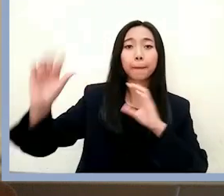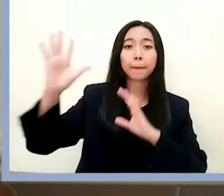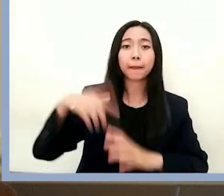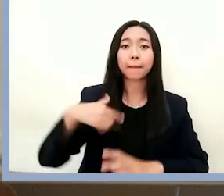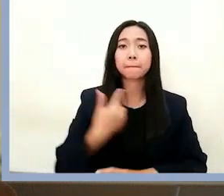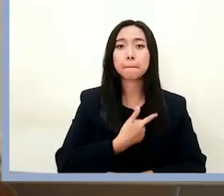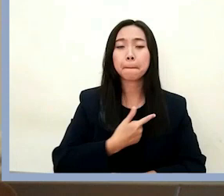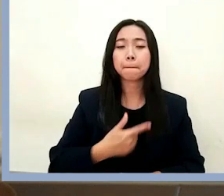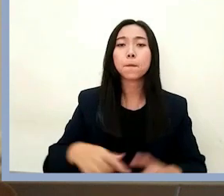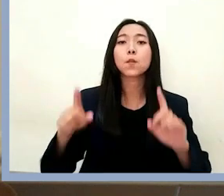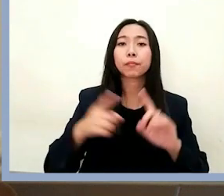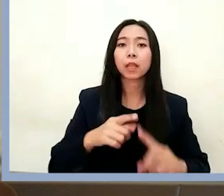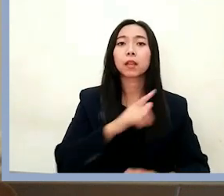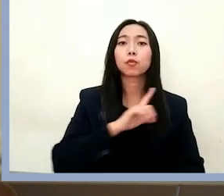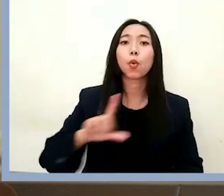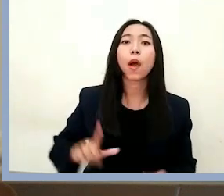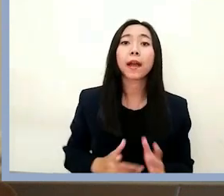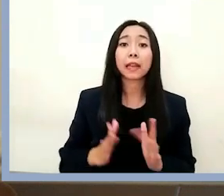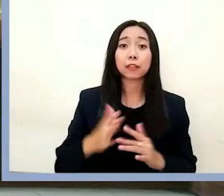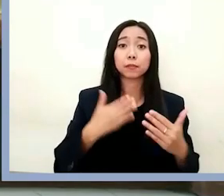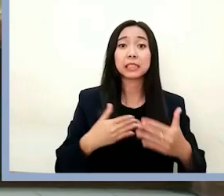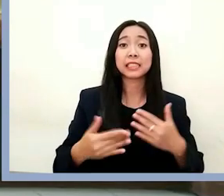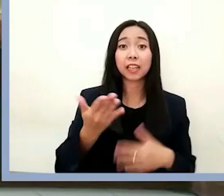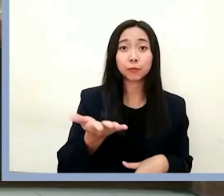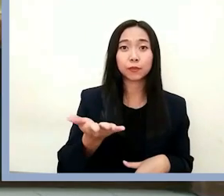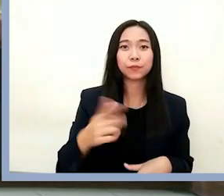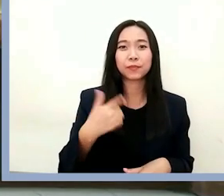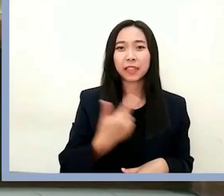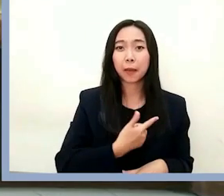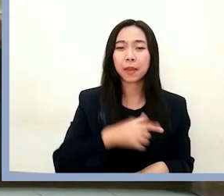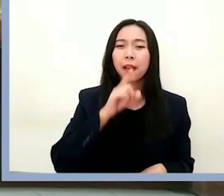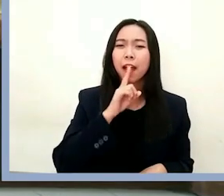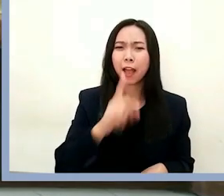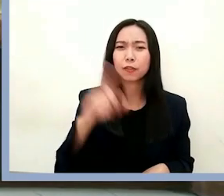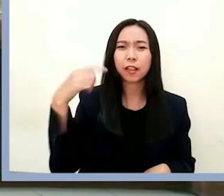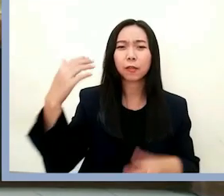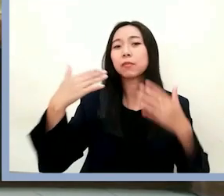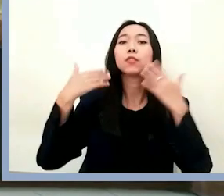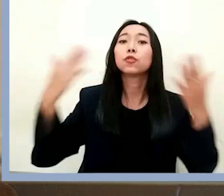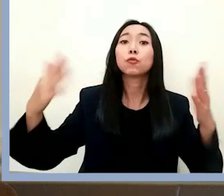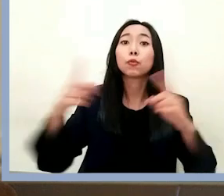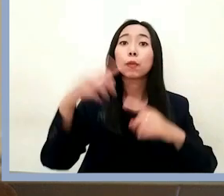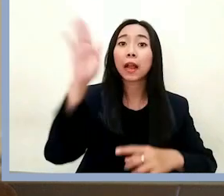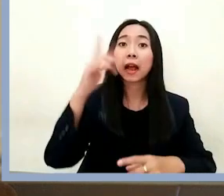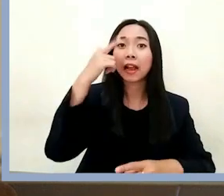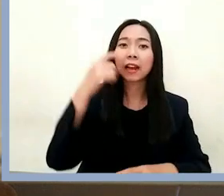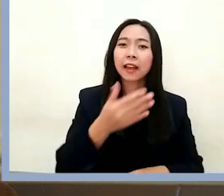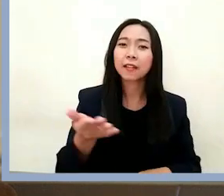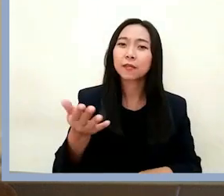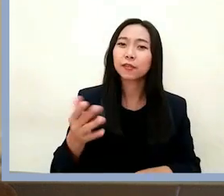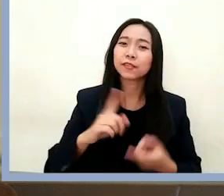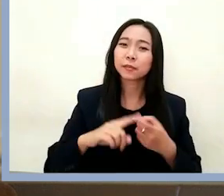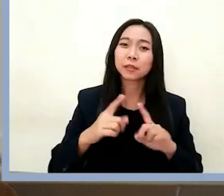dan dari Tuhan Yesus Kristus menyertai kamu kami wajib selalu mengucap syukur kepada Allah Karena kamu